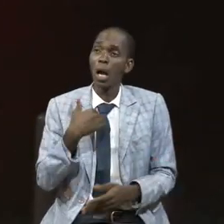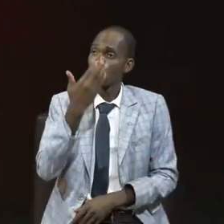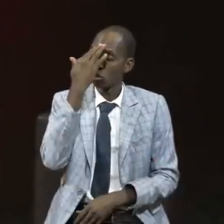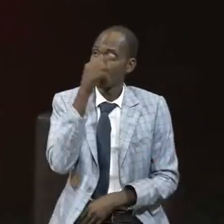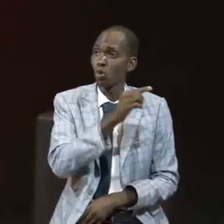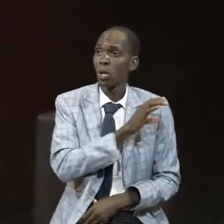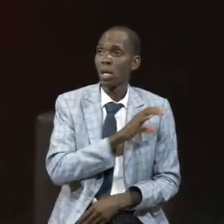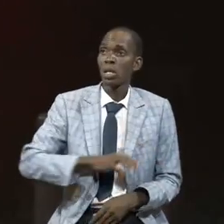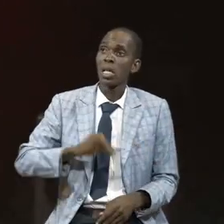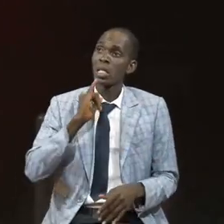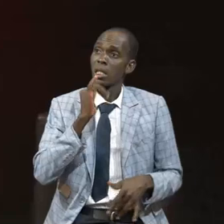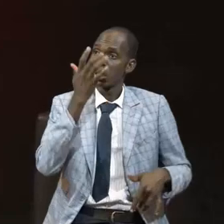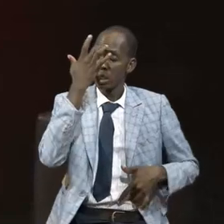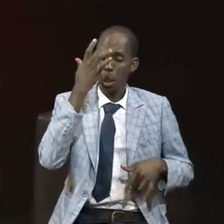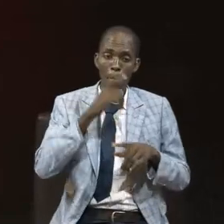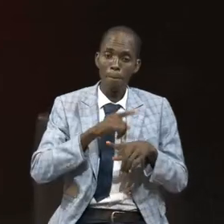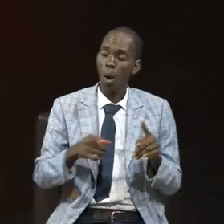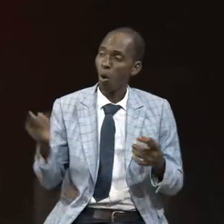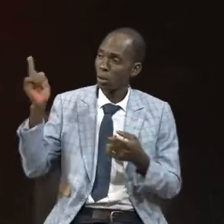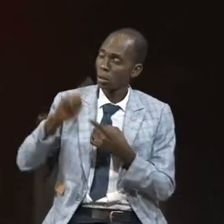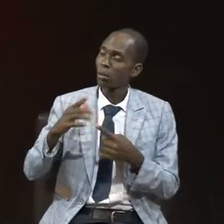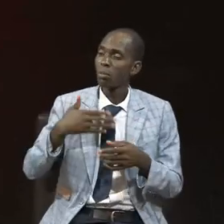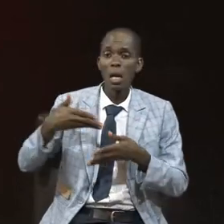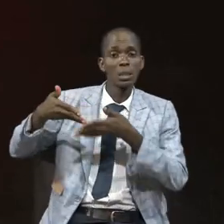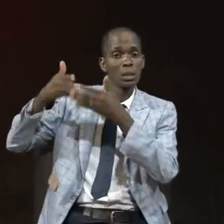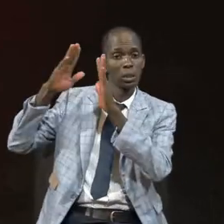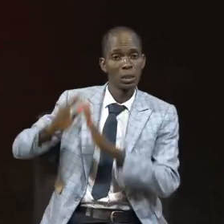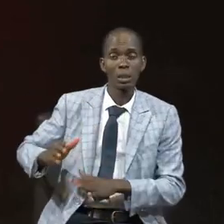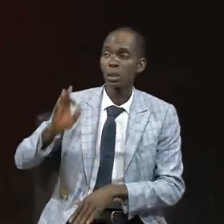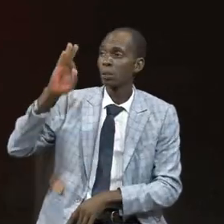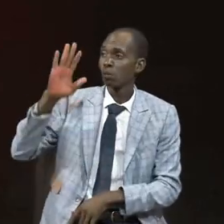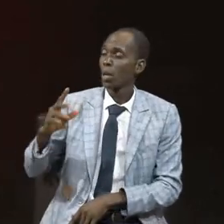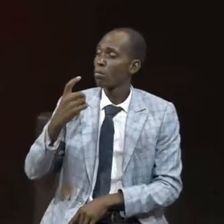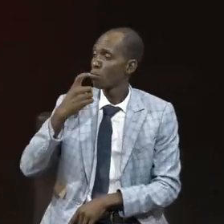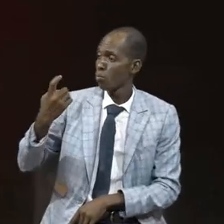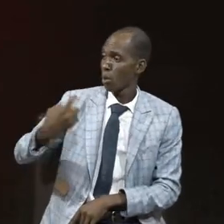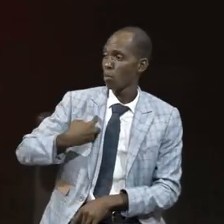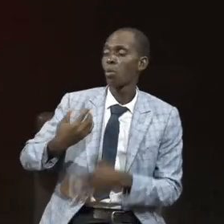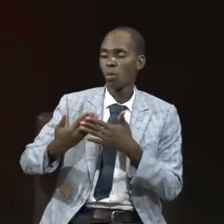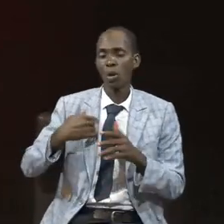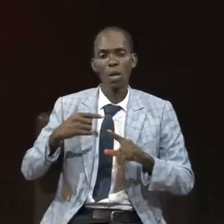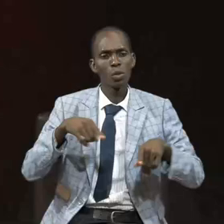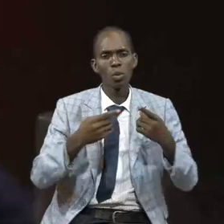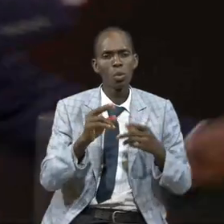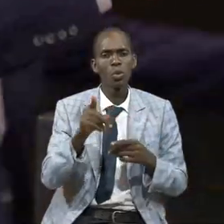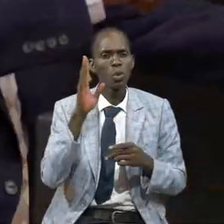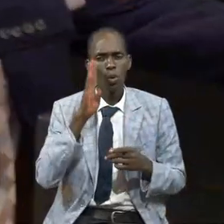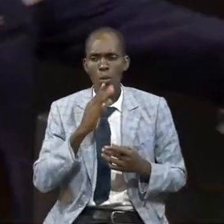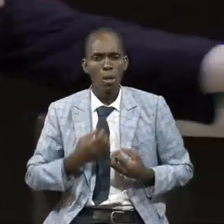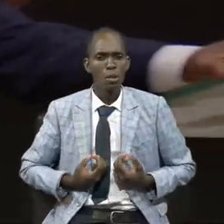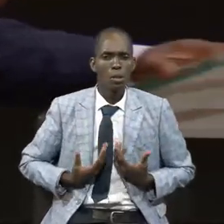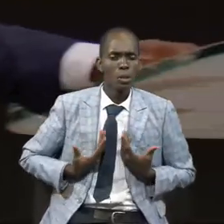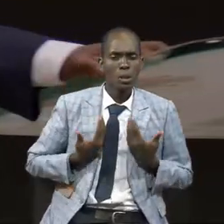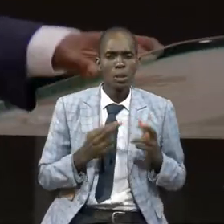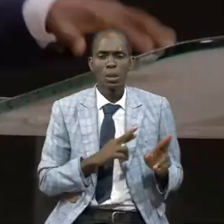du dirigeant de zone ou bien de votre pasteur d'aller rendre visite à telle personne? Non, vous allez aller visiter